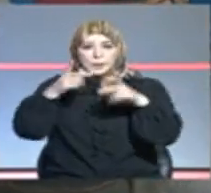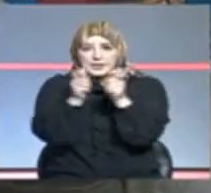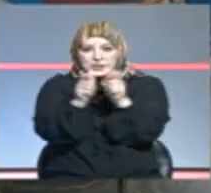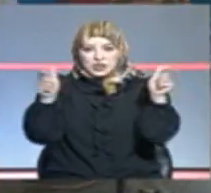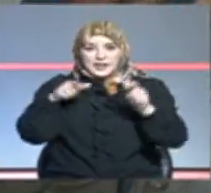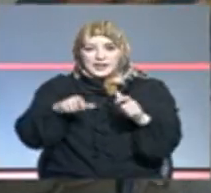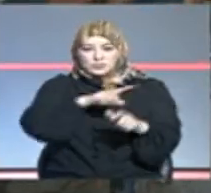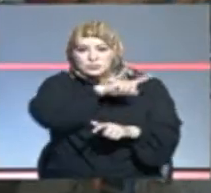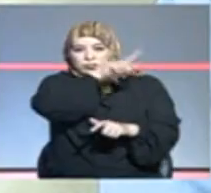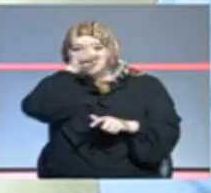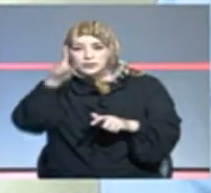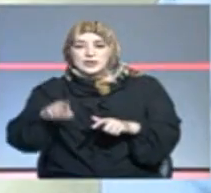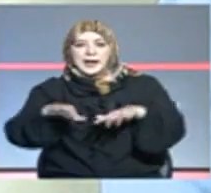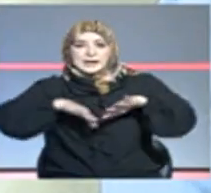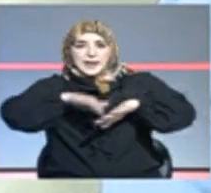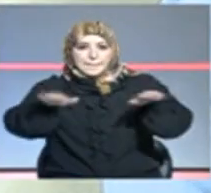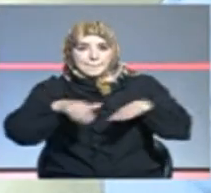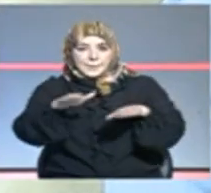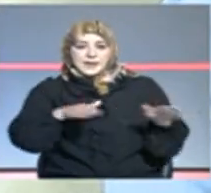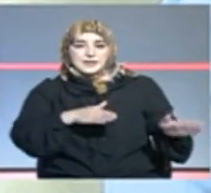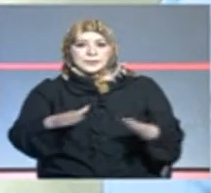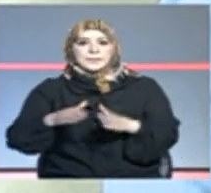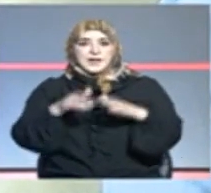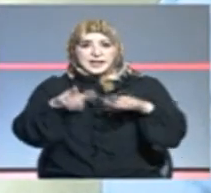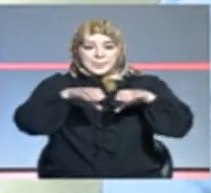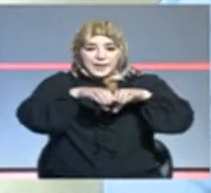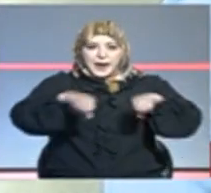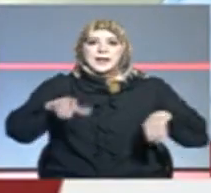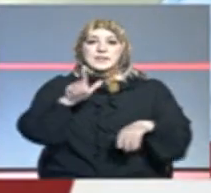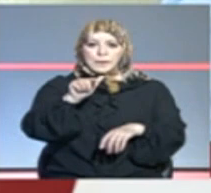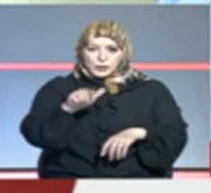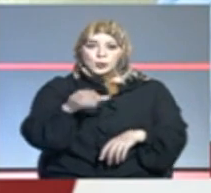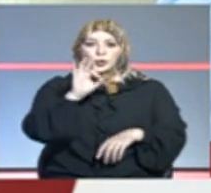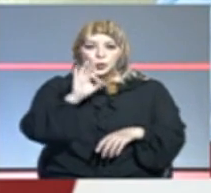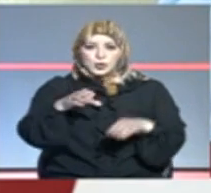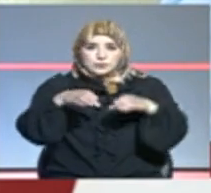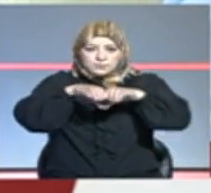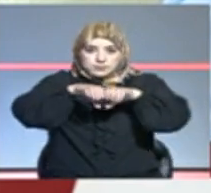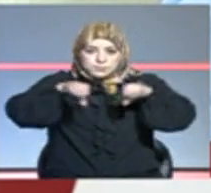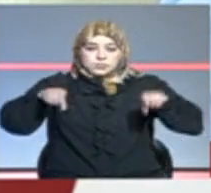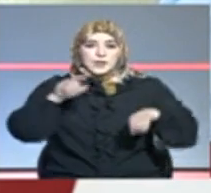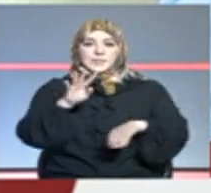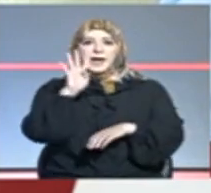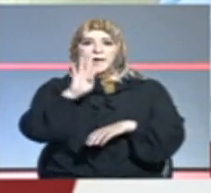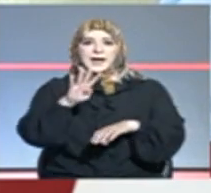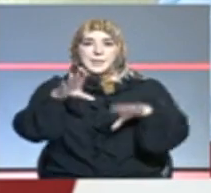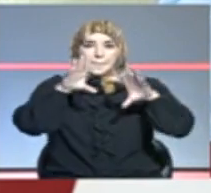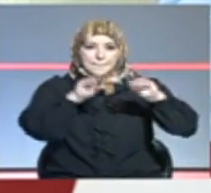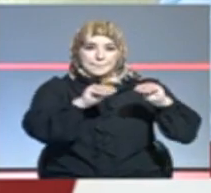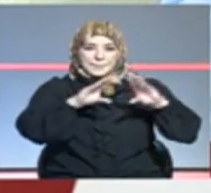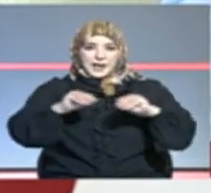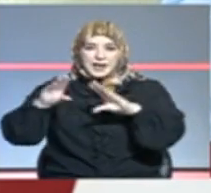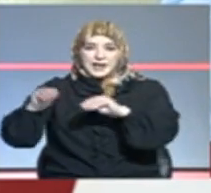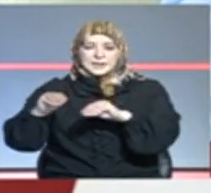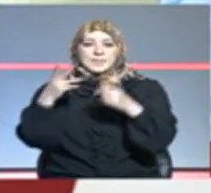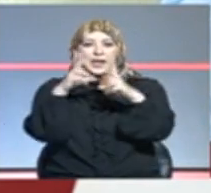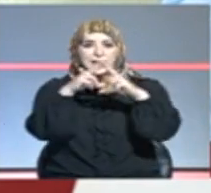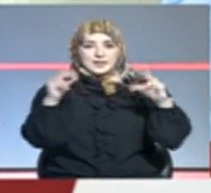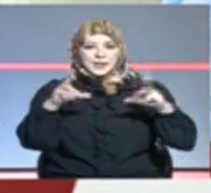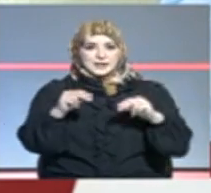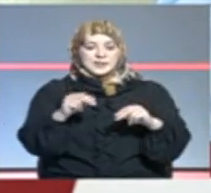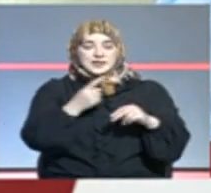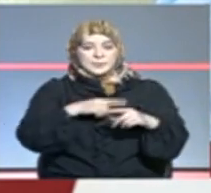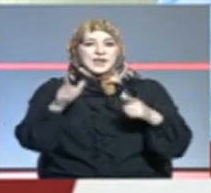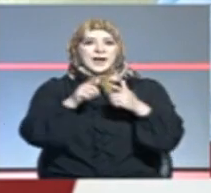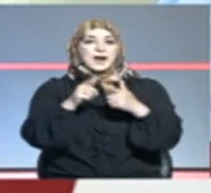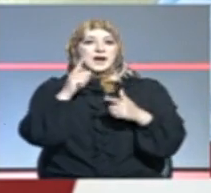بشطرانة إلى غاية البحر. الموجود هذا قناة الخليج اللي يقبل المياه المعالجه نتاع 4 محطات تطهير، اللي هي محطة تطهير مركب شطرانة